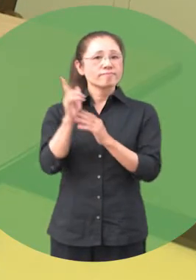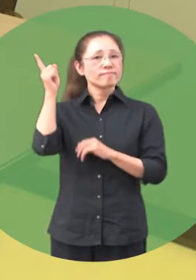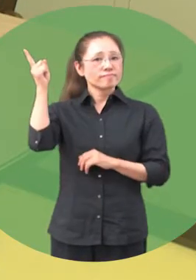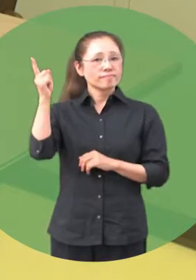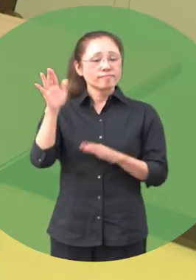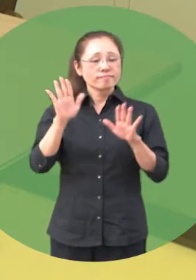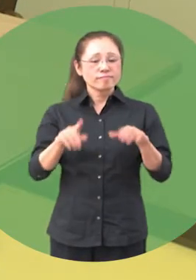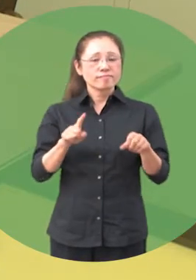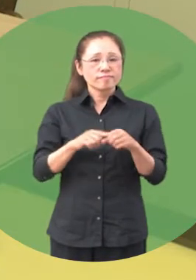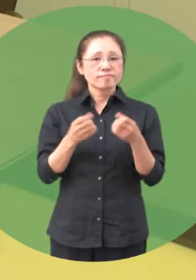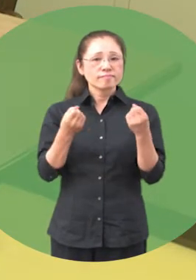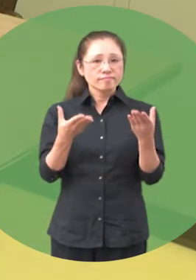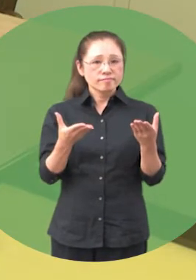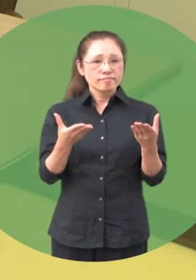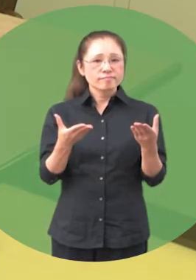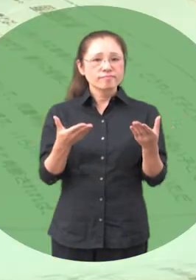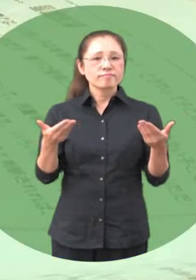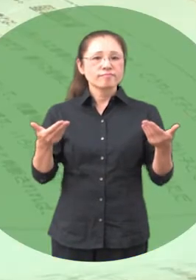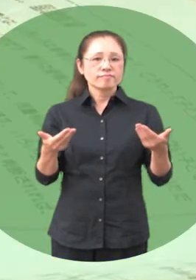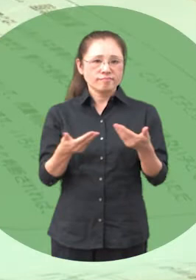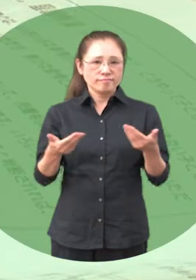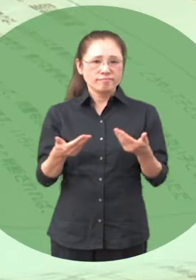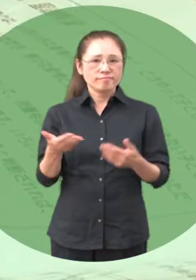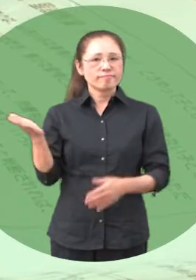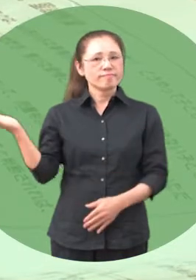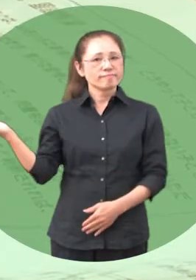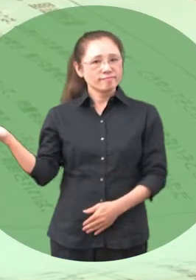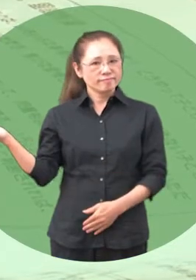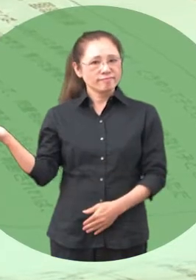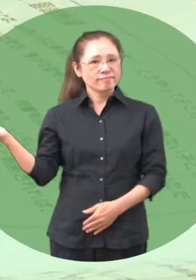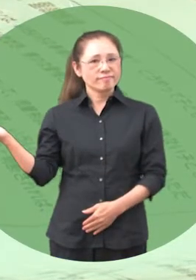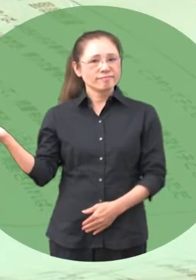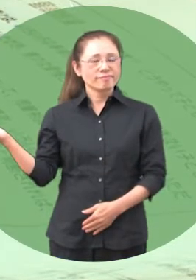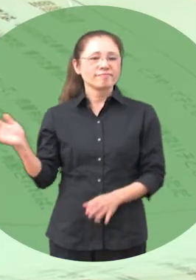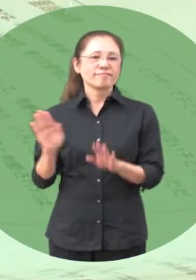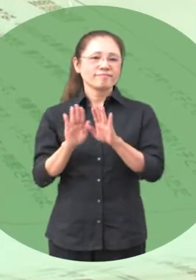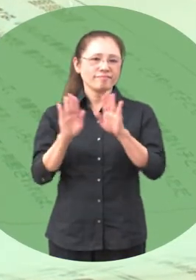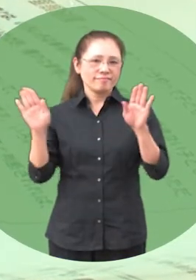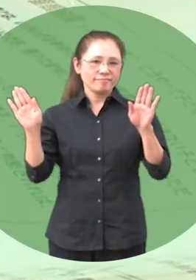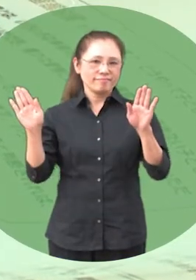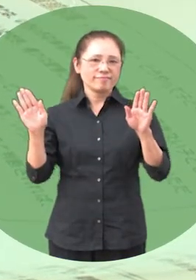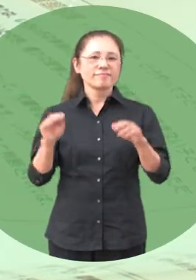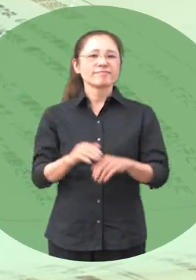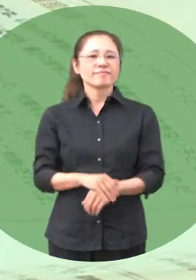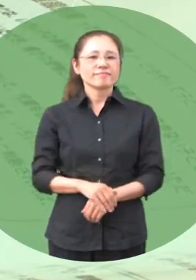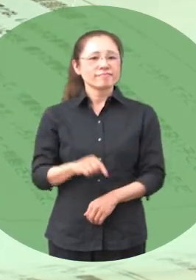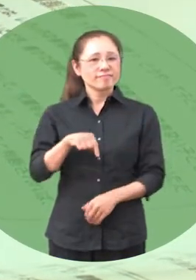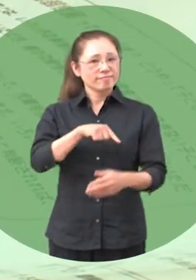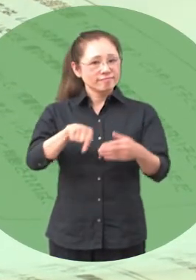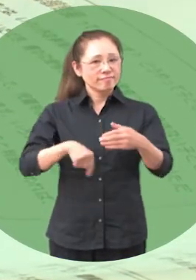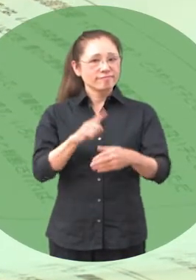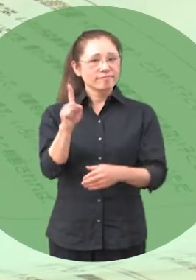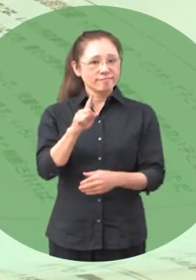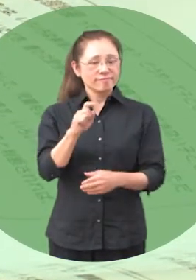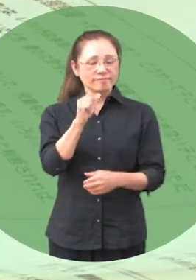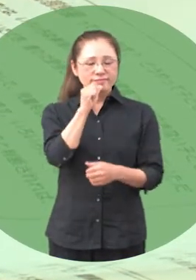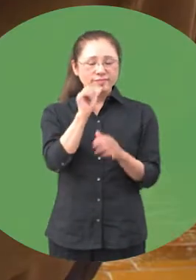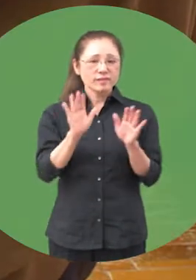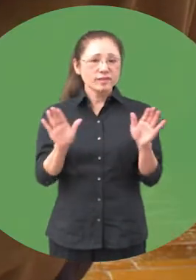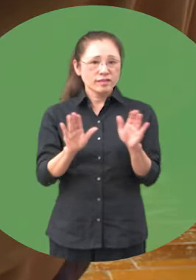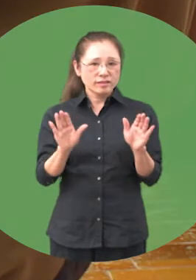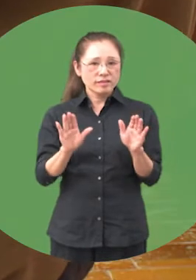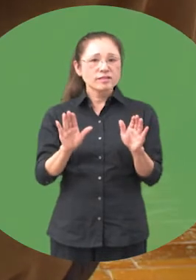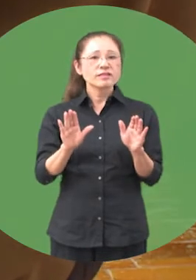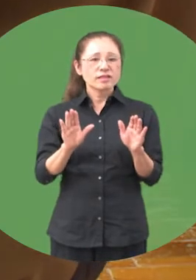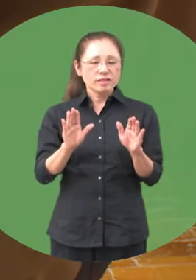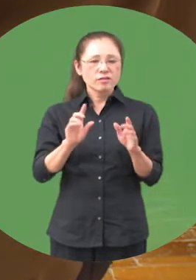今年から新たに里親リクルートトレーニング事業を始めました。これは主に乳幼児の養育